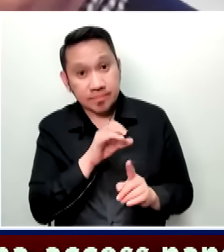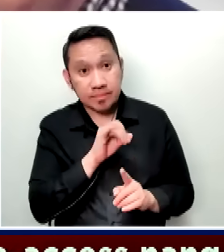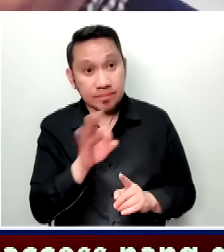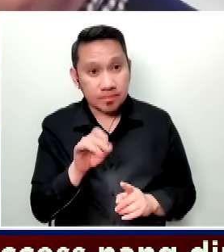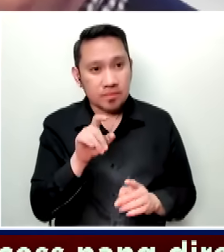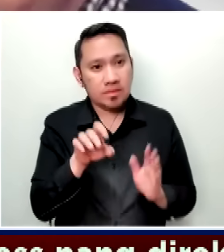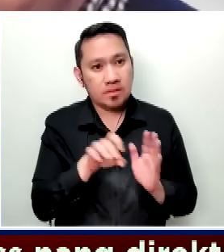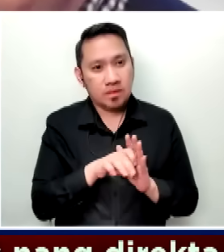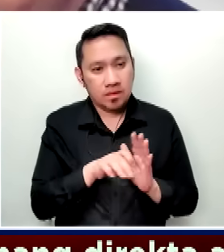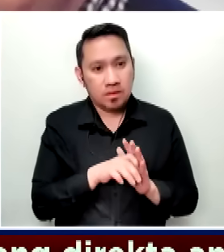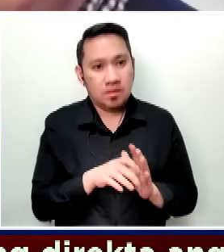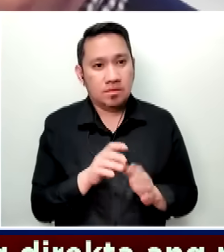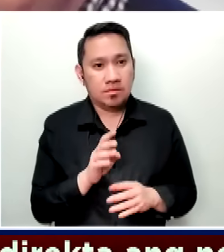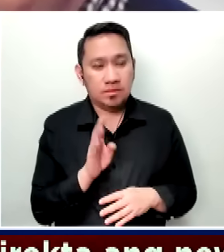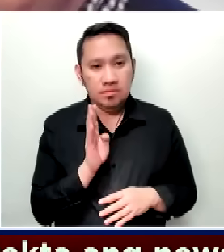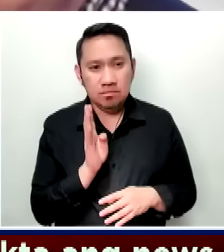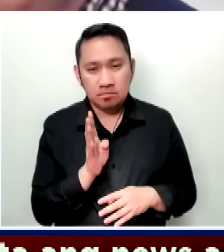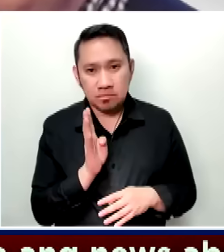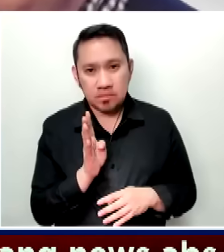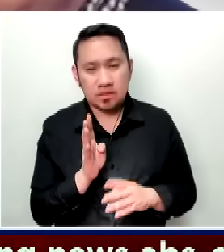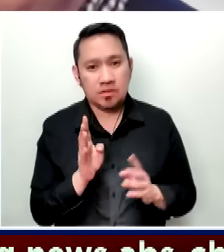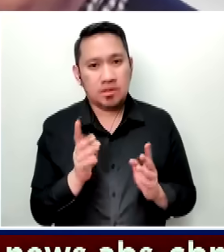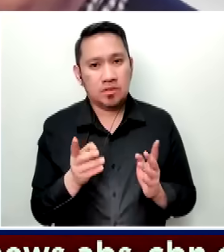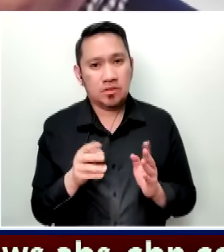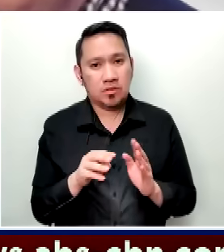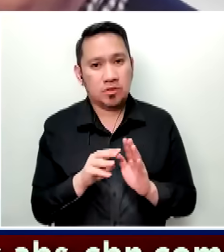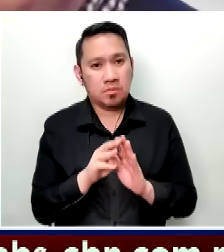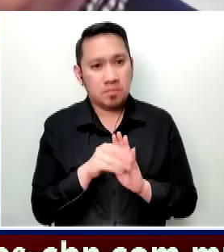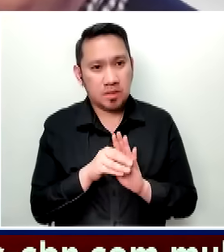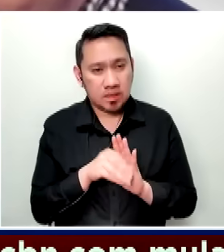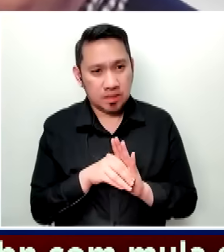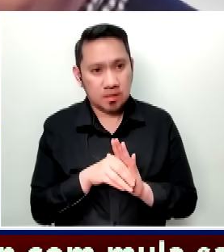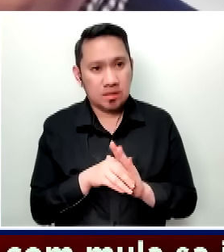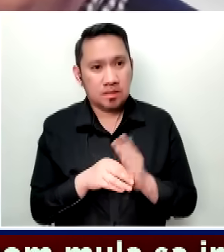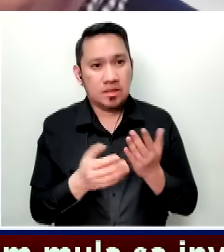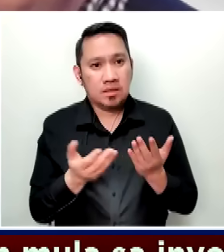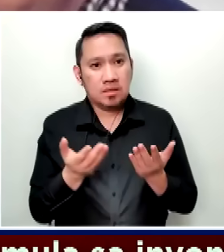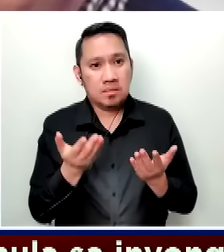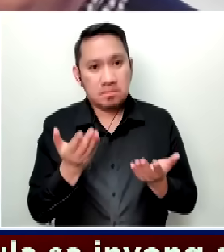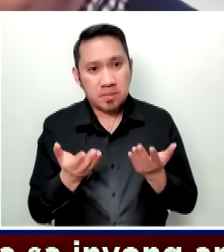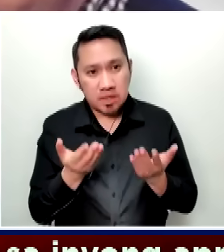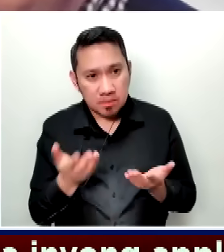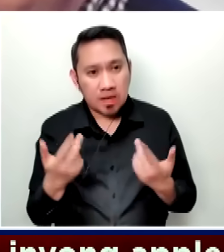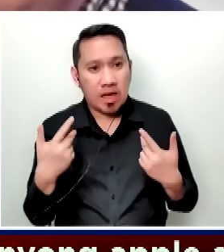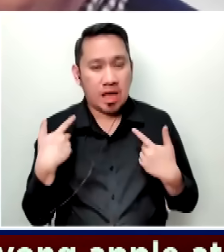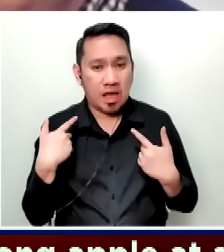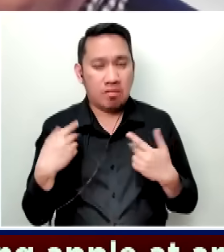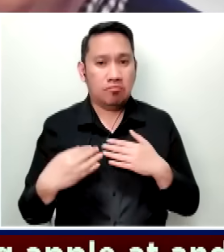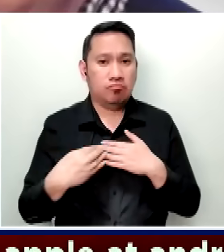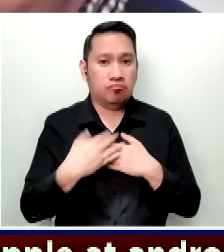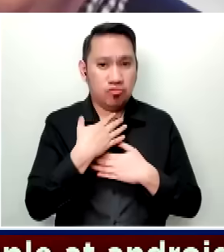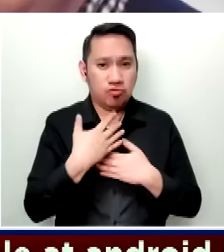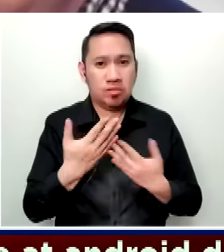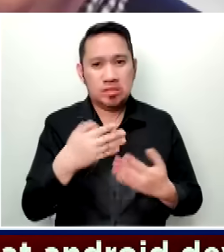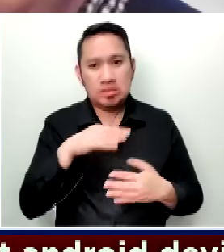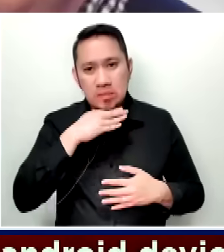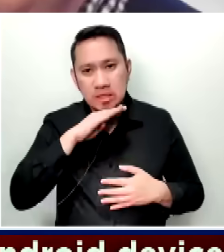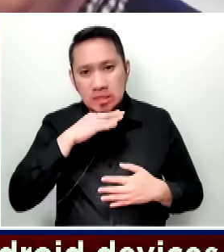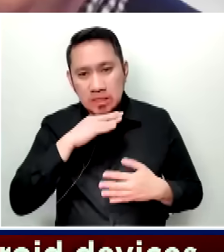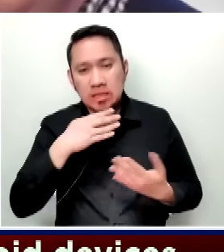ng 40 per minute yan, malamang sa hindi may bacterial pneumonia yan, kailangan